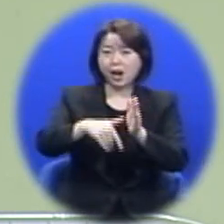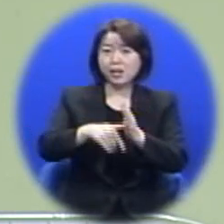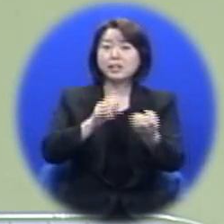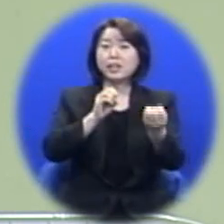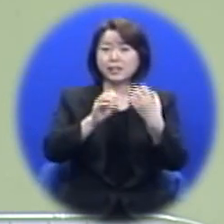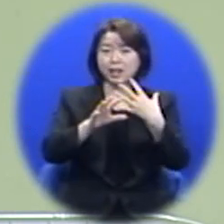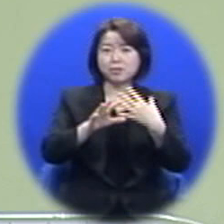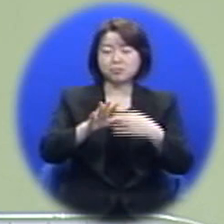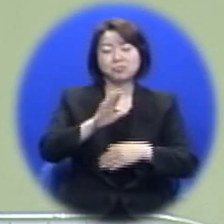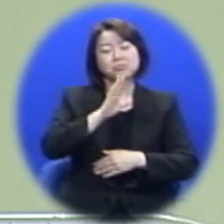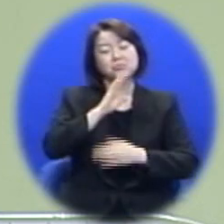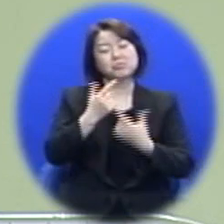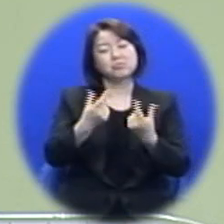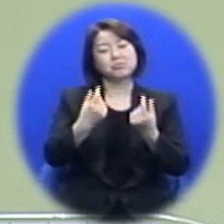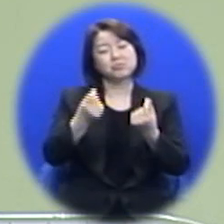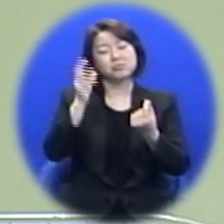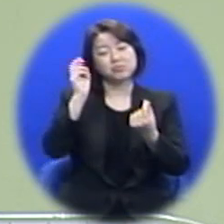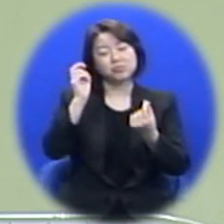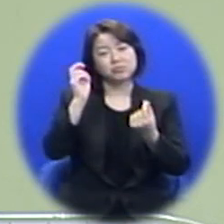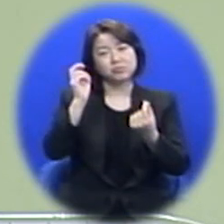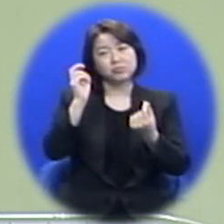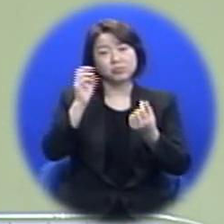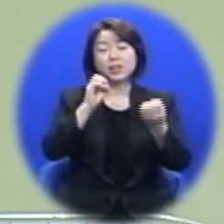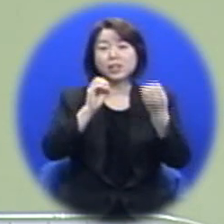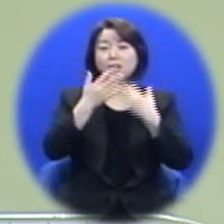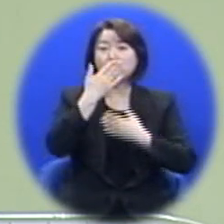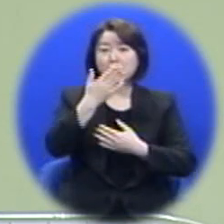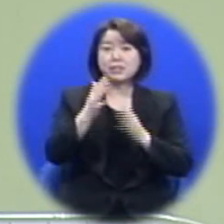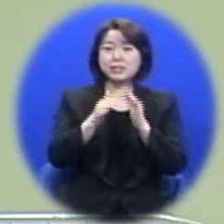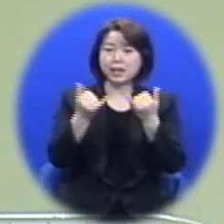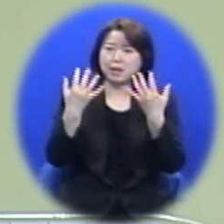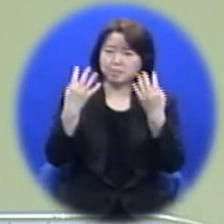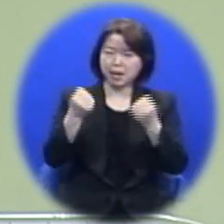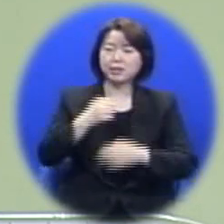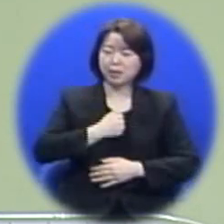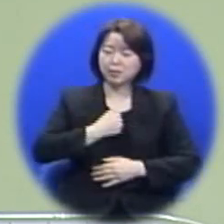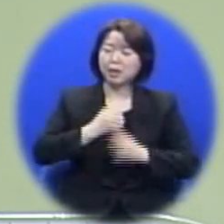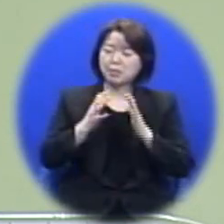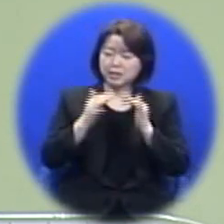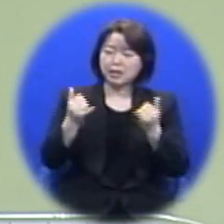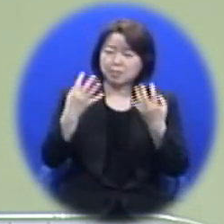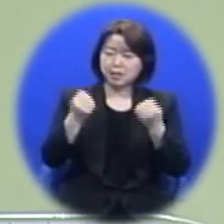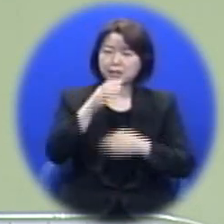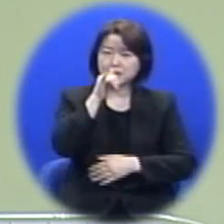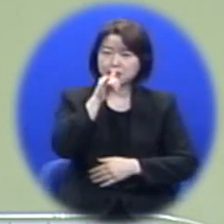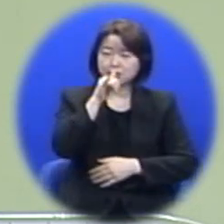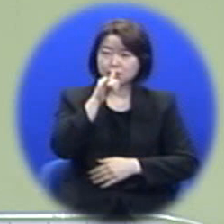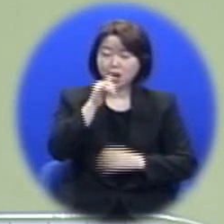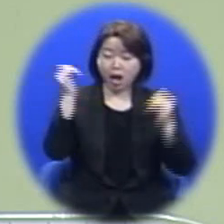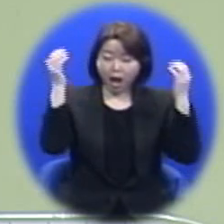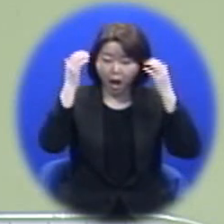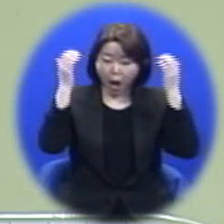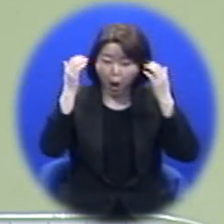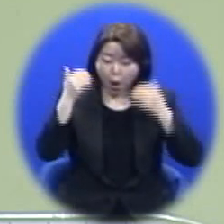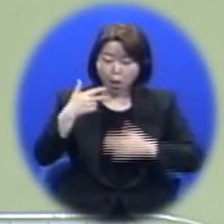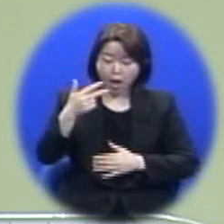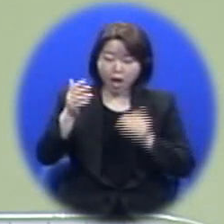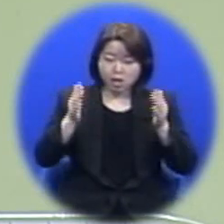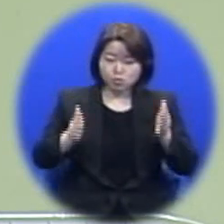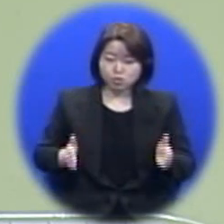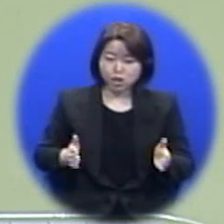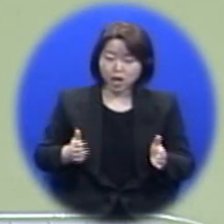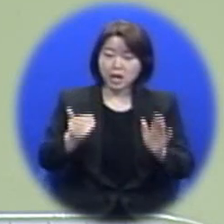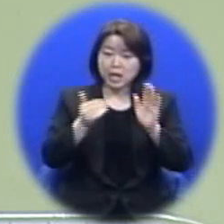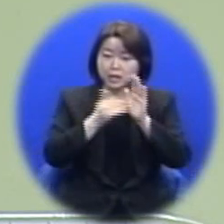담 답답한 분들이 많으세요 고난주간 지나보면 여러분의 수준이 어떤지 여러분이 아신다니까 요